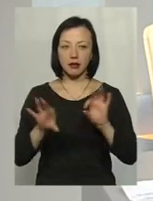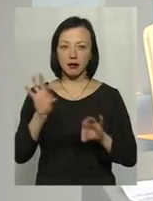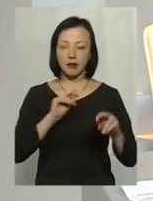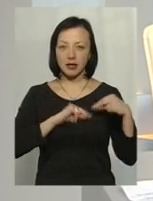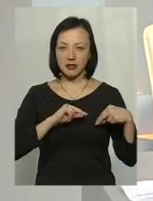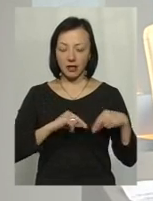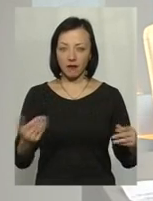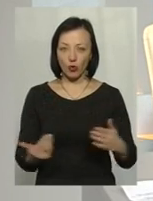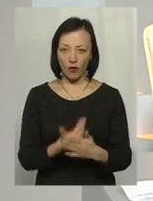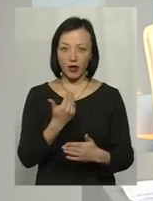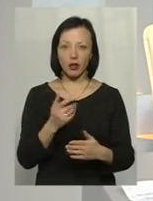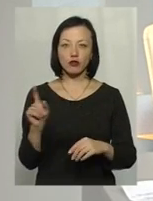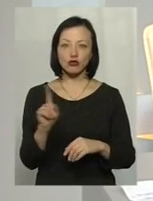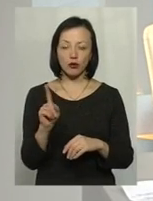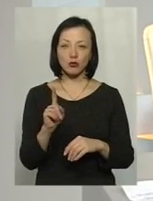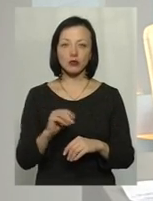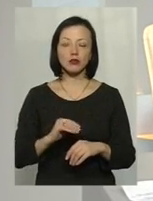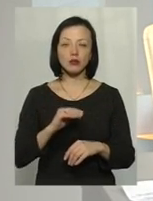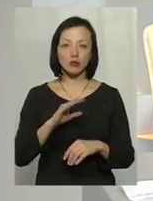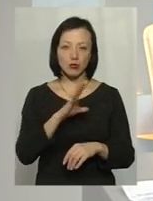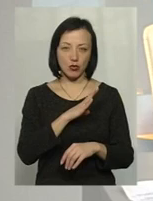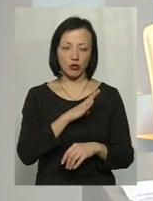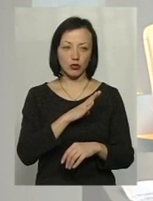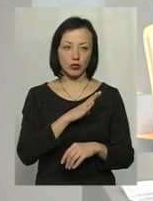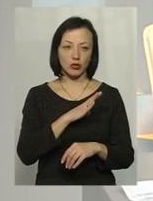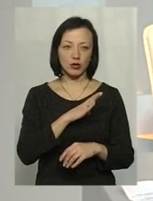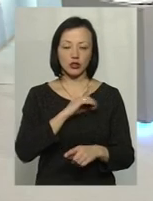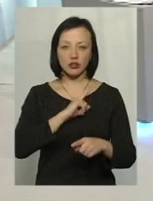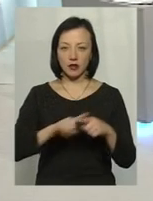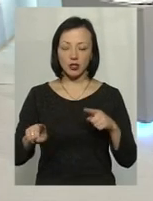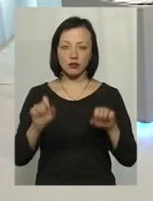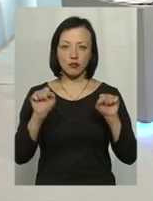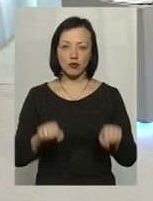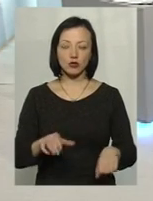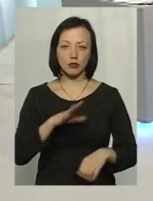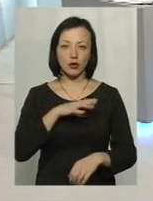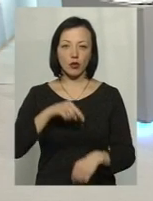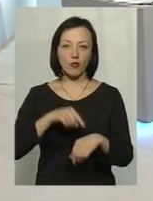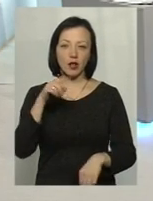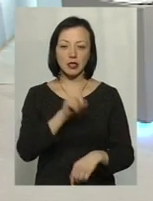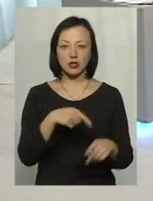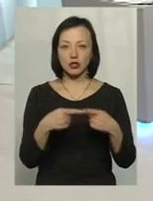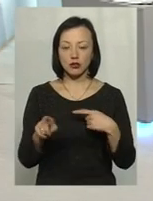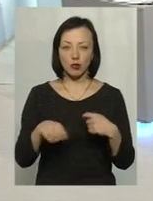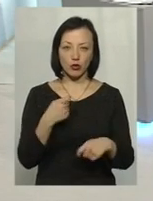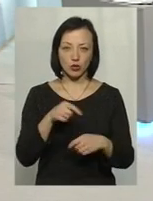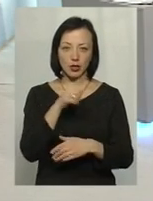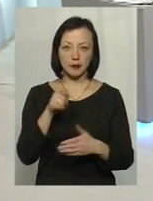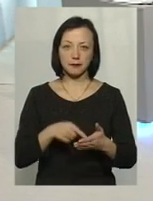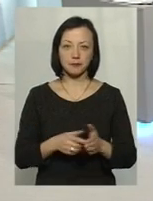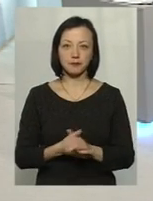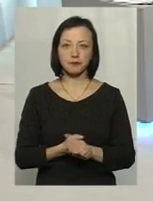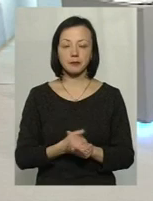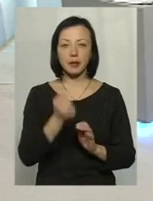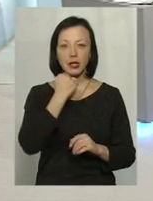ж добрати для того, аби швидше можна було реагувати на ті чи інші правопорушення? Дякую